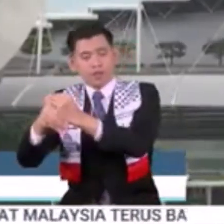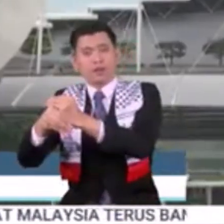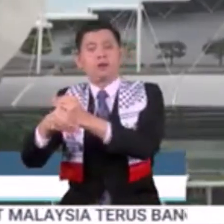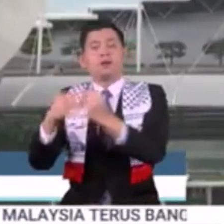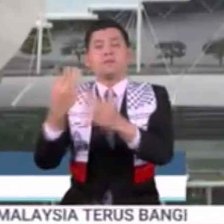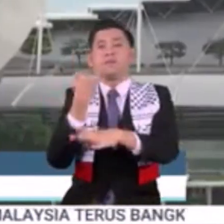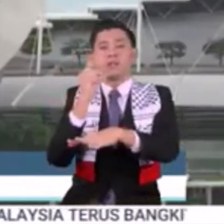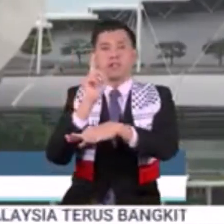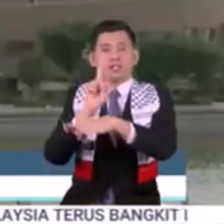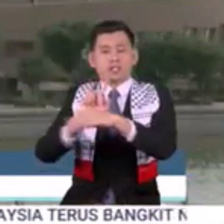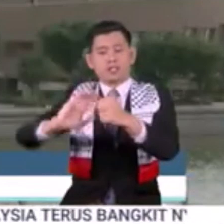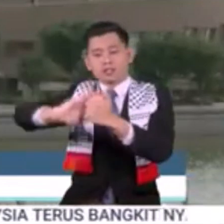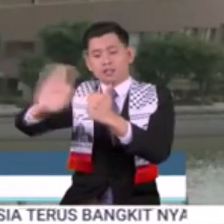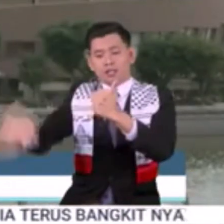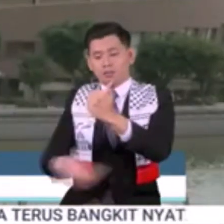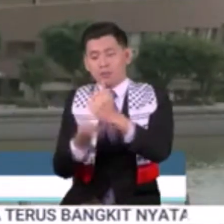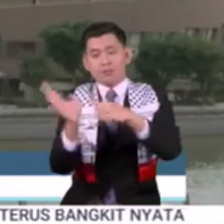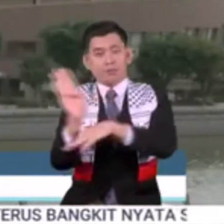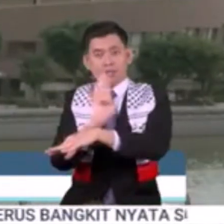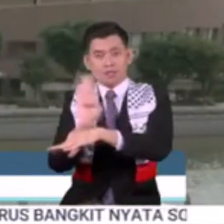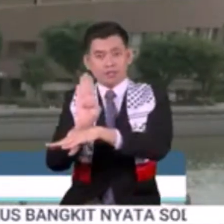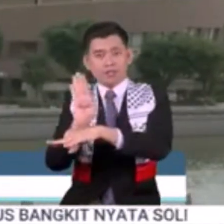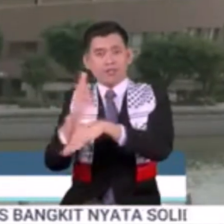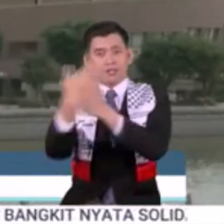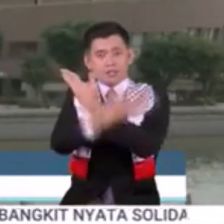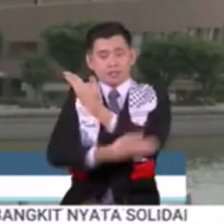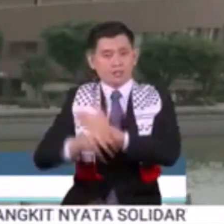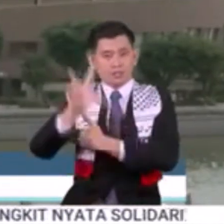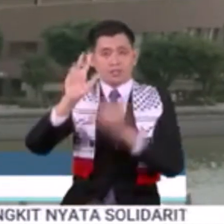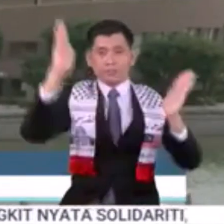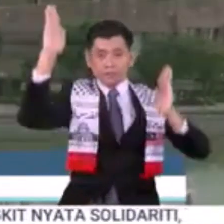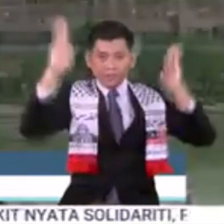tabung pembangunan perniagaan negara ketiga Malaysia-Singapura.